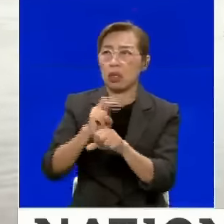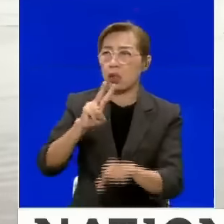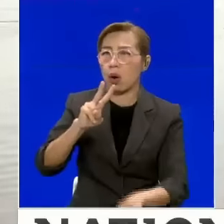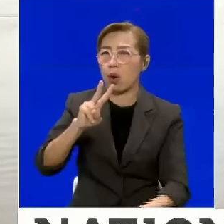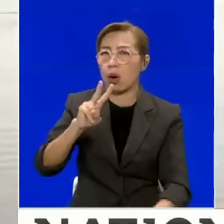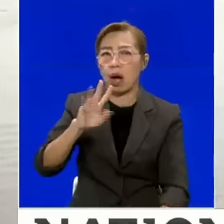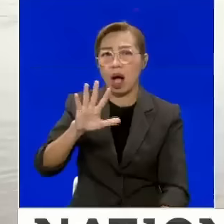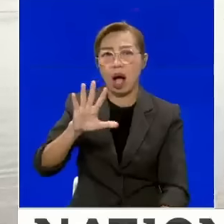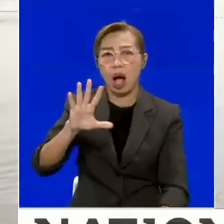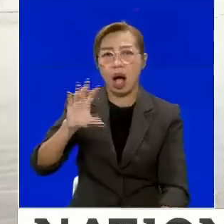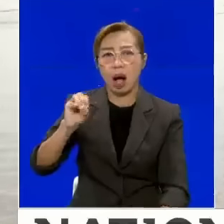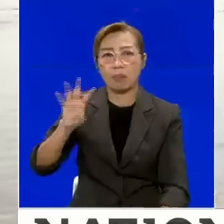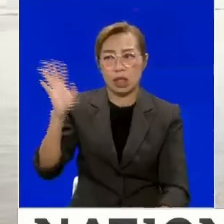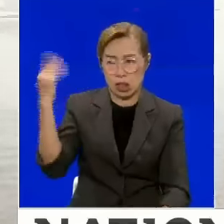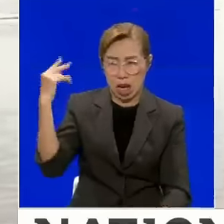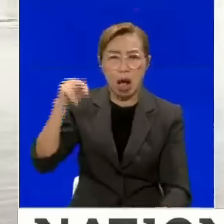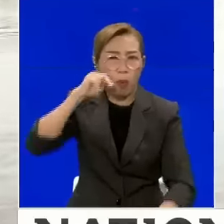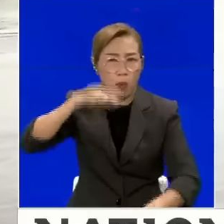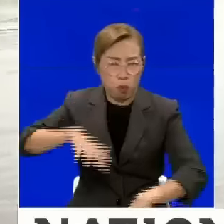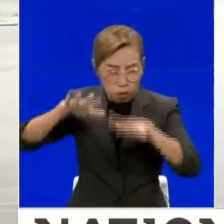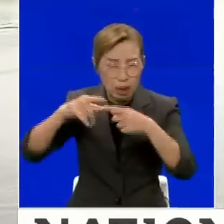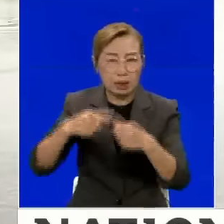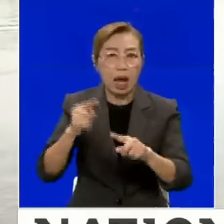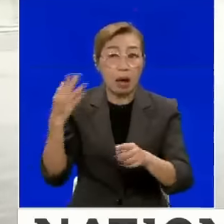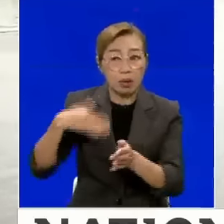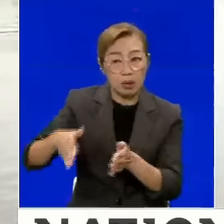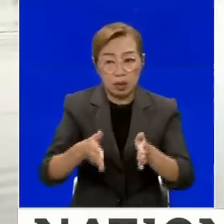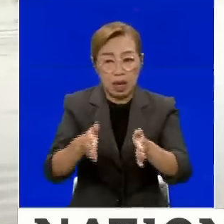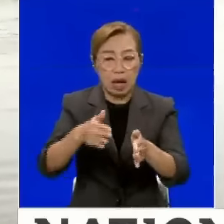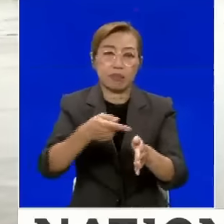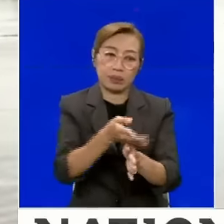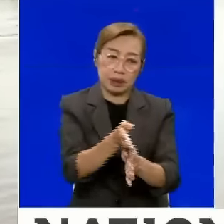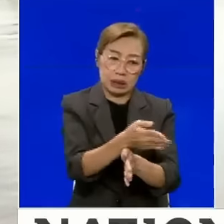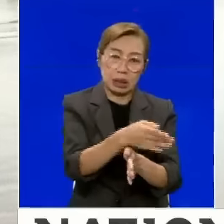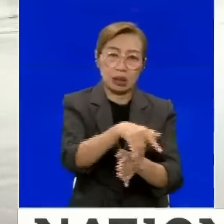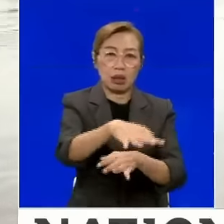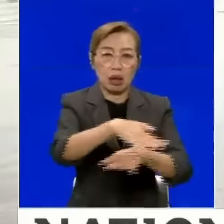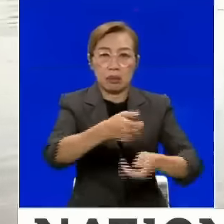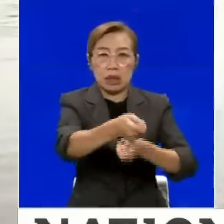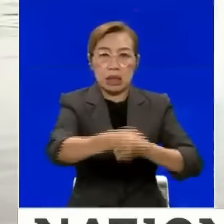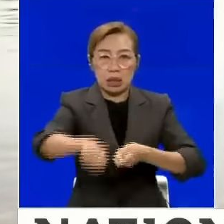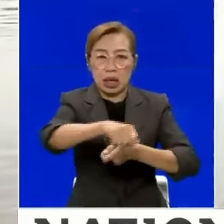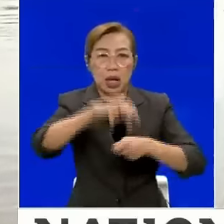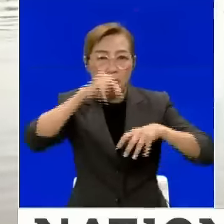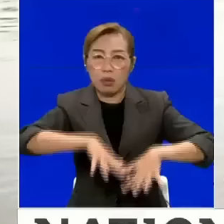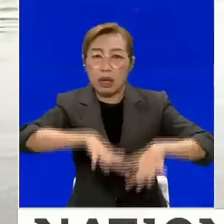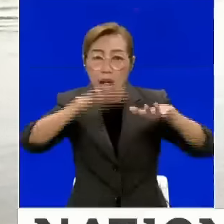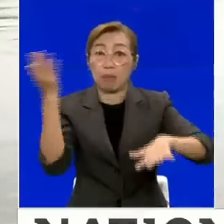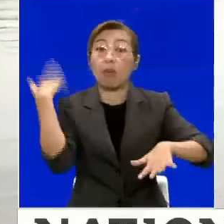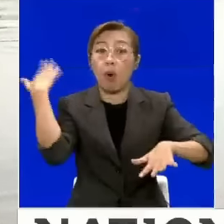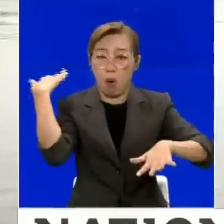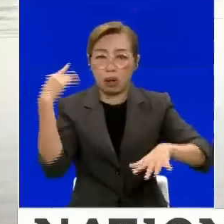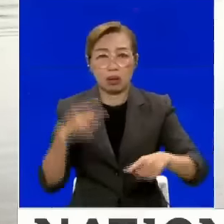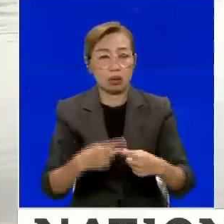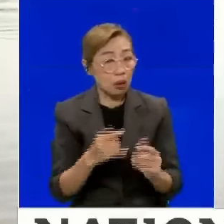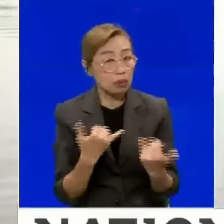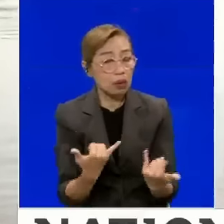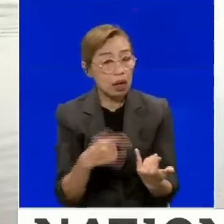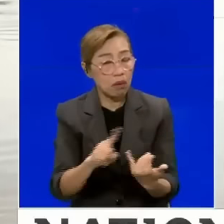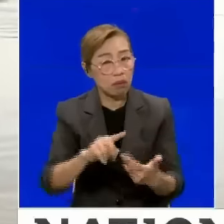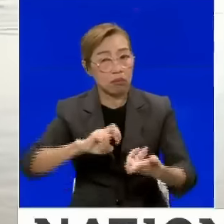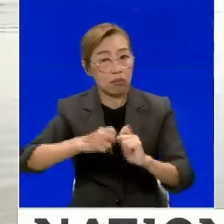นั้นน่ะแตกฝั่งซ้ายชาวบ้านเดือดร้อนพื้นไร่การเกษตรเสียหายมากเลยครับตอนนั้น ตอนนี้มีอะ